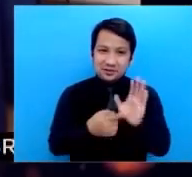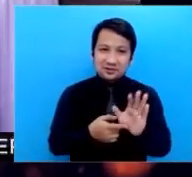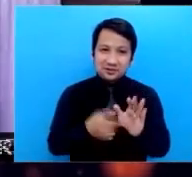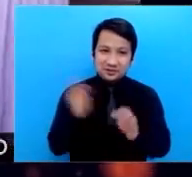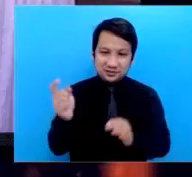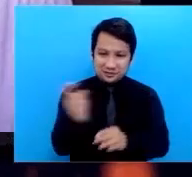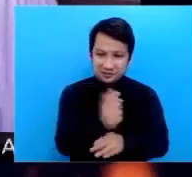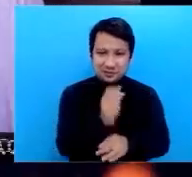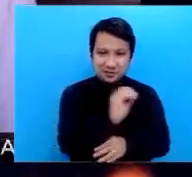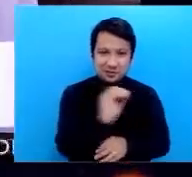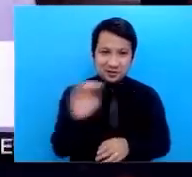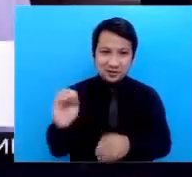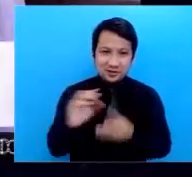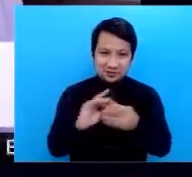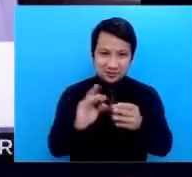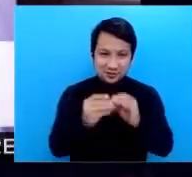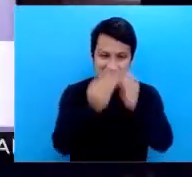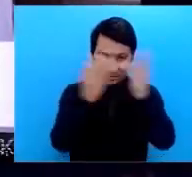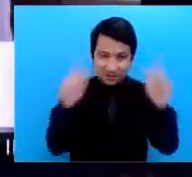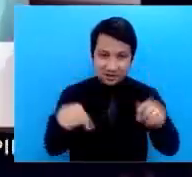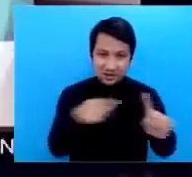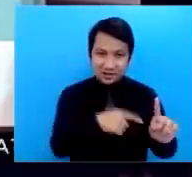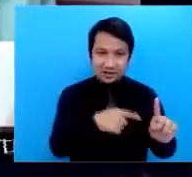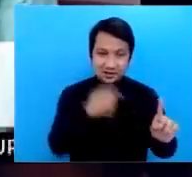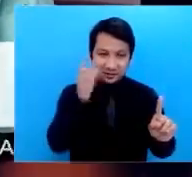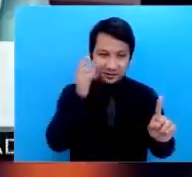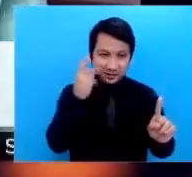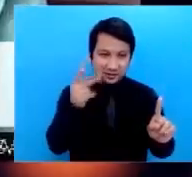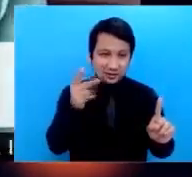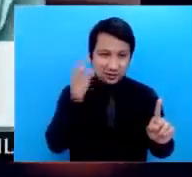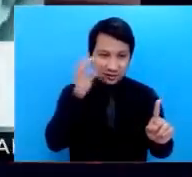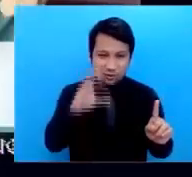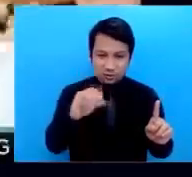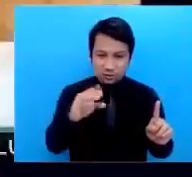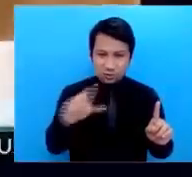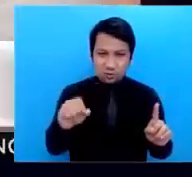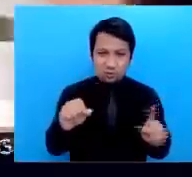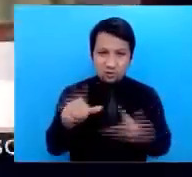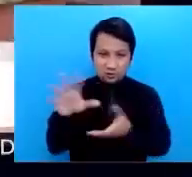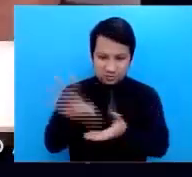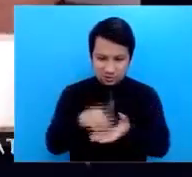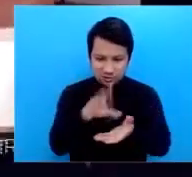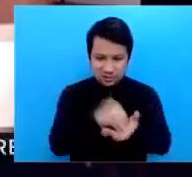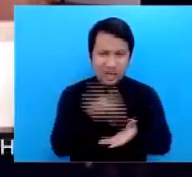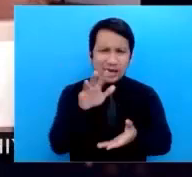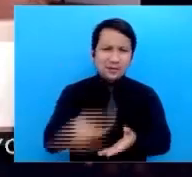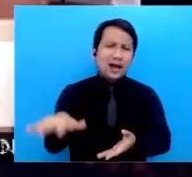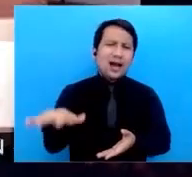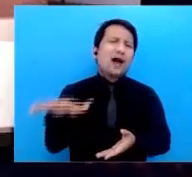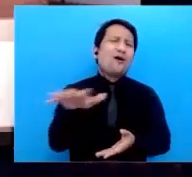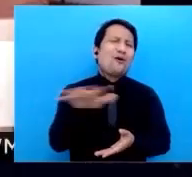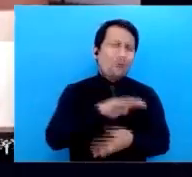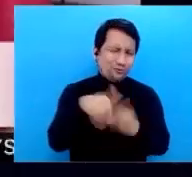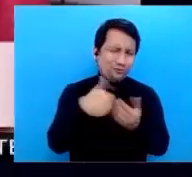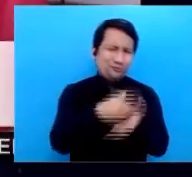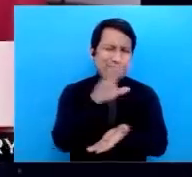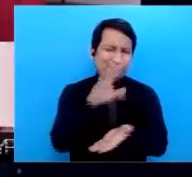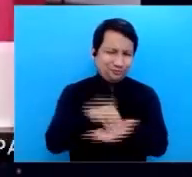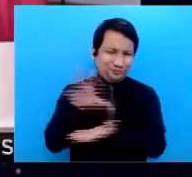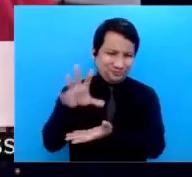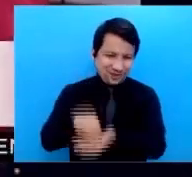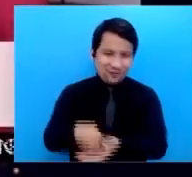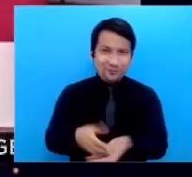karakter sa kwento, itong si curvy girl Coco, ginaya na ang lahat! Eh di ikaw